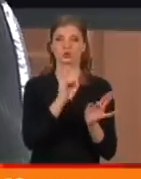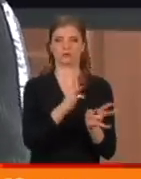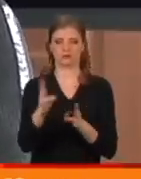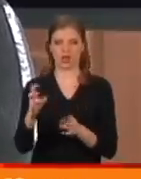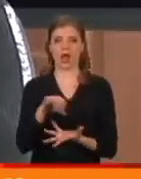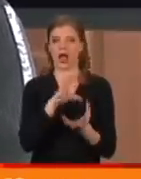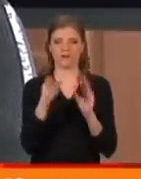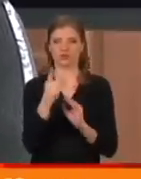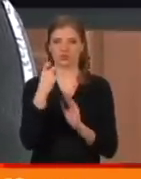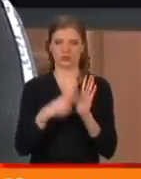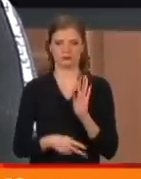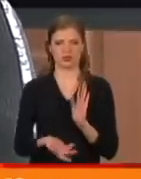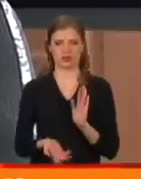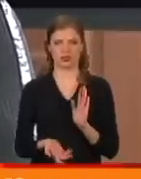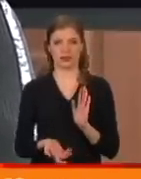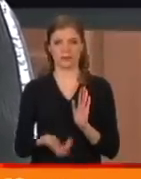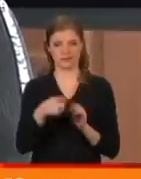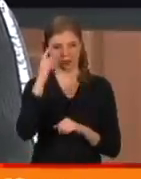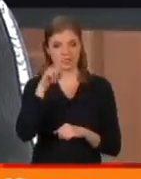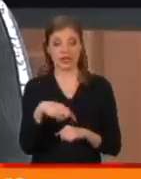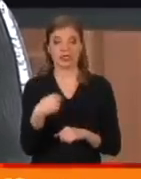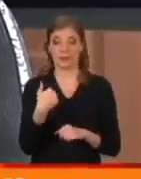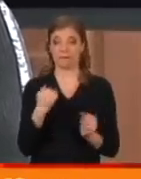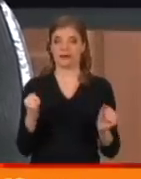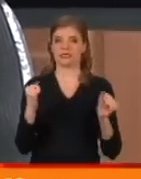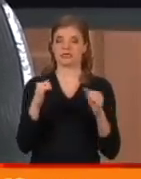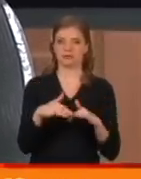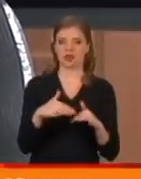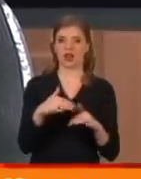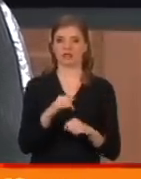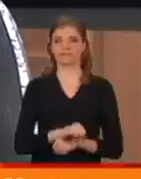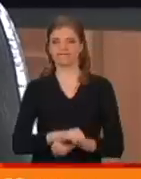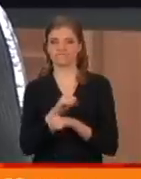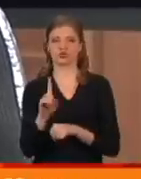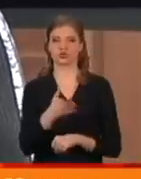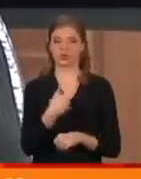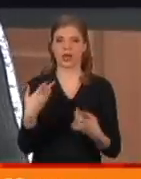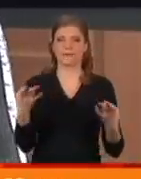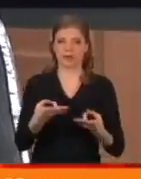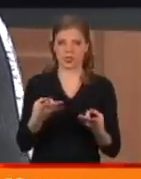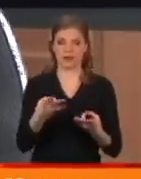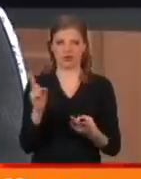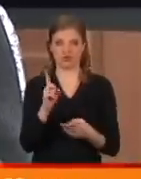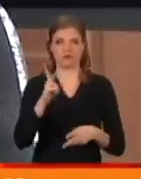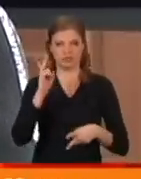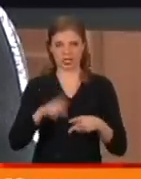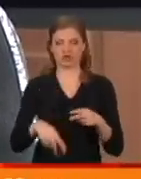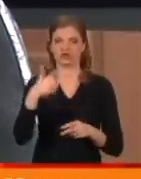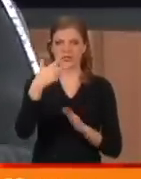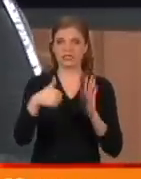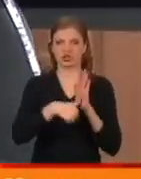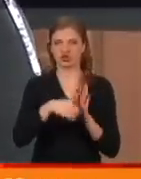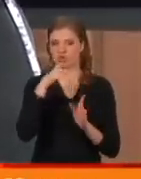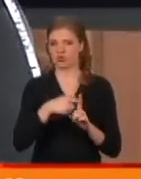Їх всього 170. Ви знаєте, ми зібрались, підрахували, що нам треба для того, щоб закінчити, 36